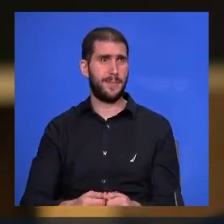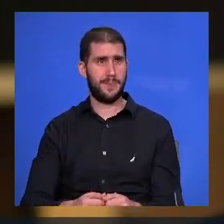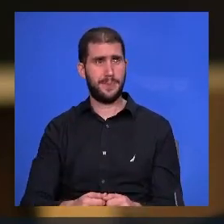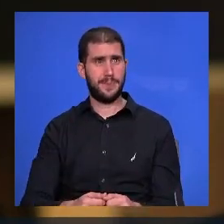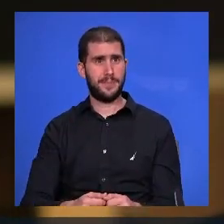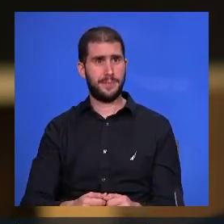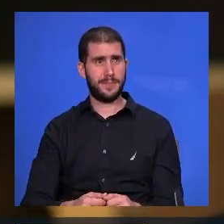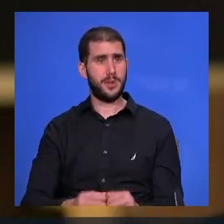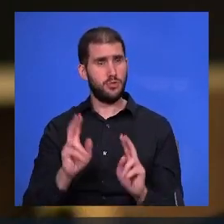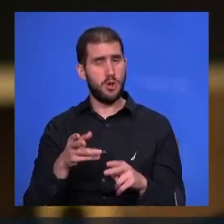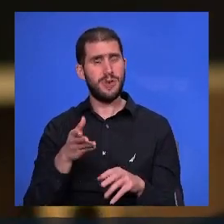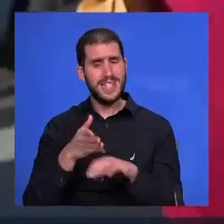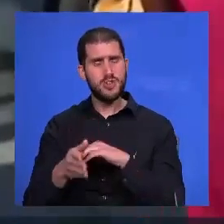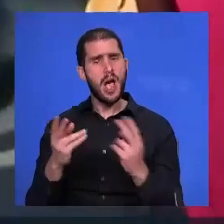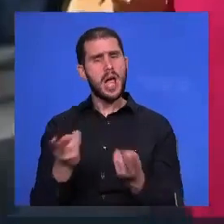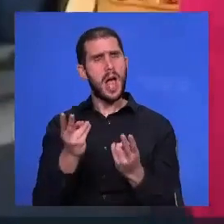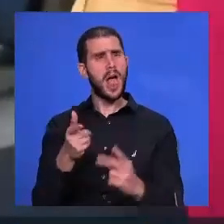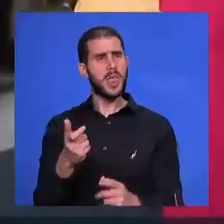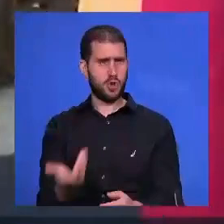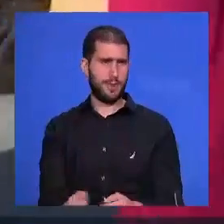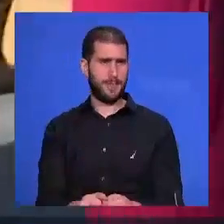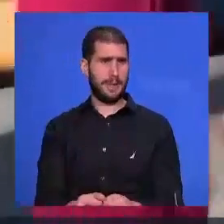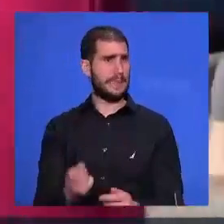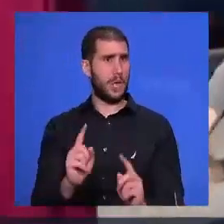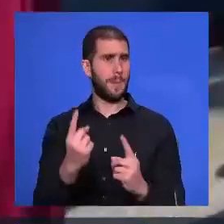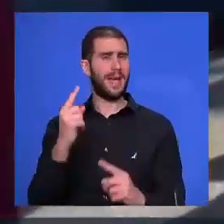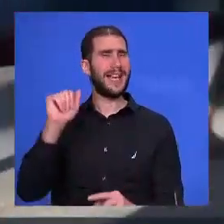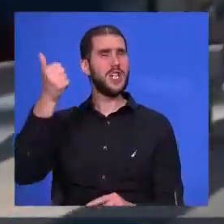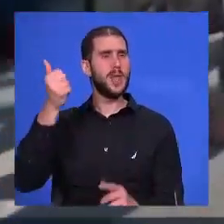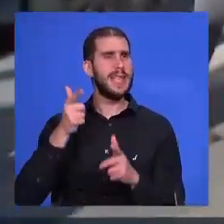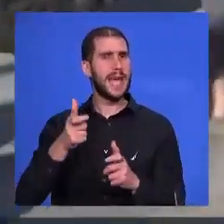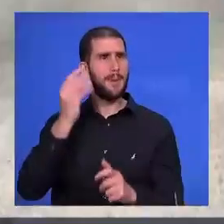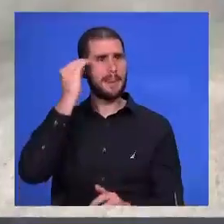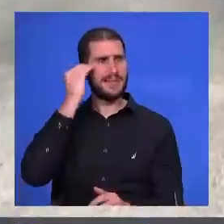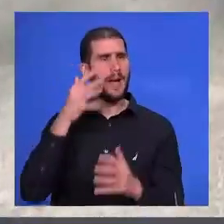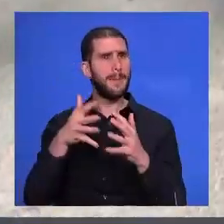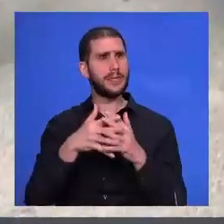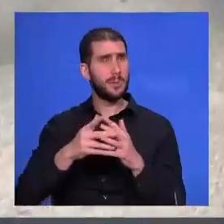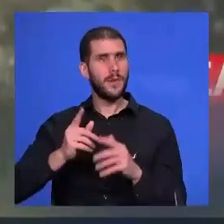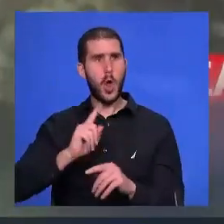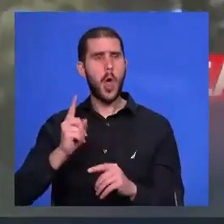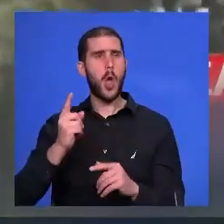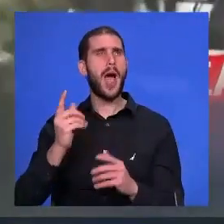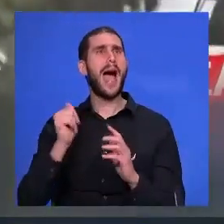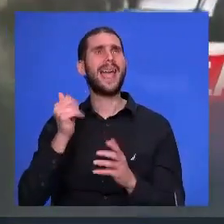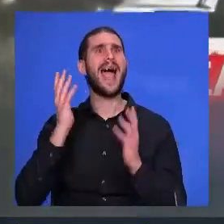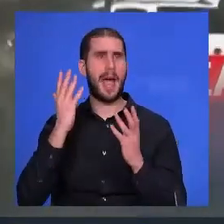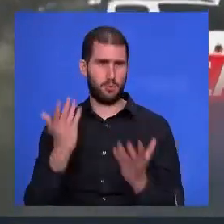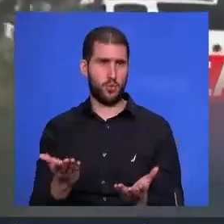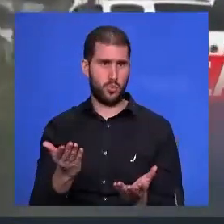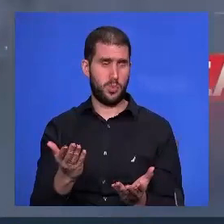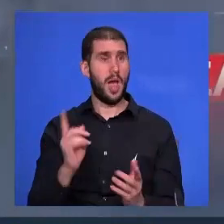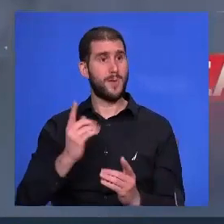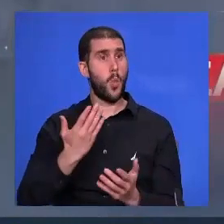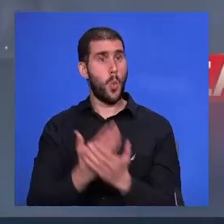happen when we have access to weapons. זה לא מקרה הירי הראשון בבית ספר בארצות הברית, ודאי שגם לא החמור שבהם, אבל